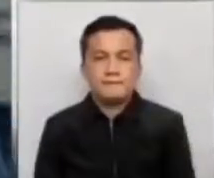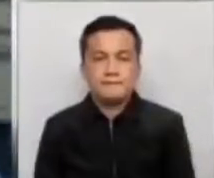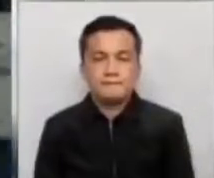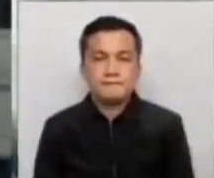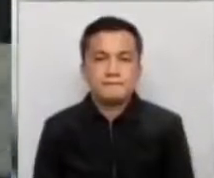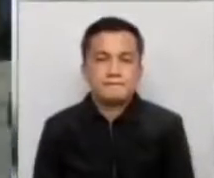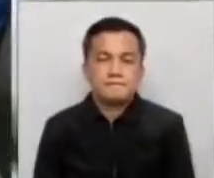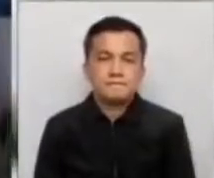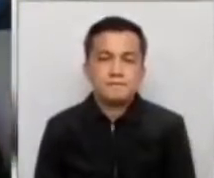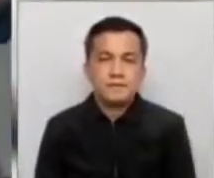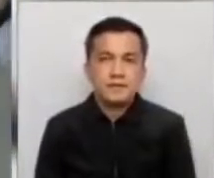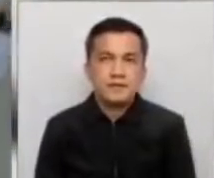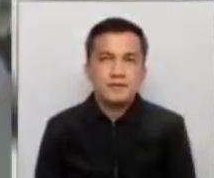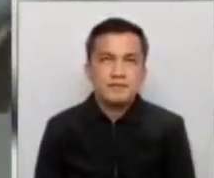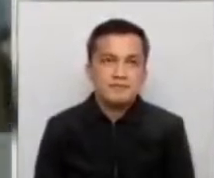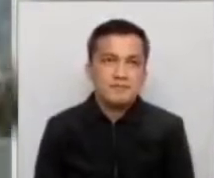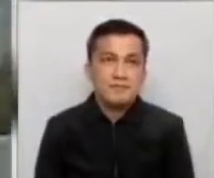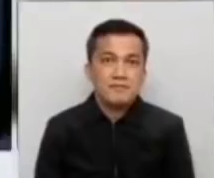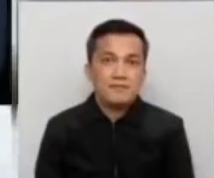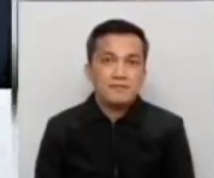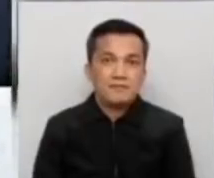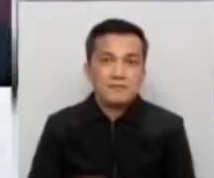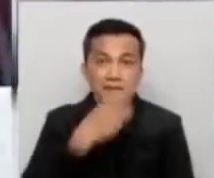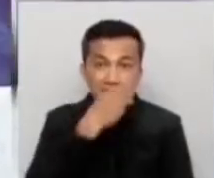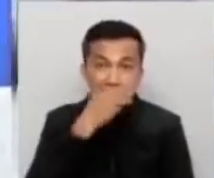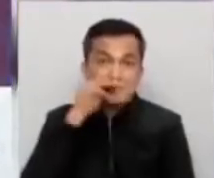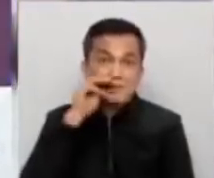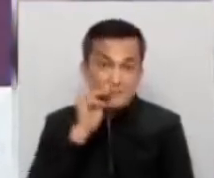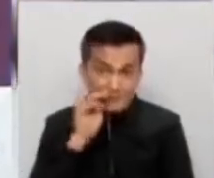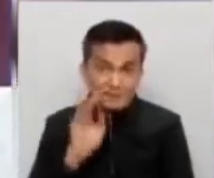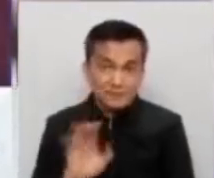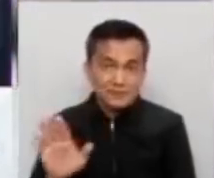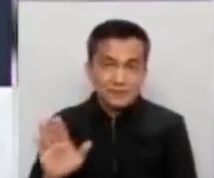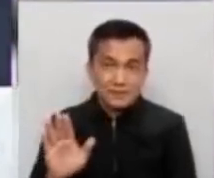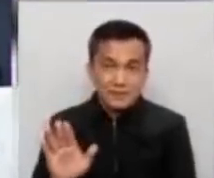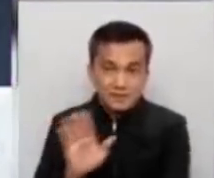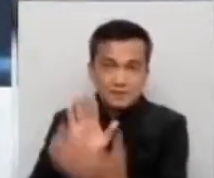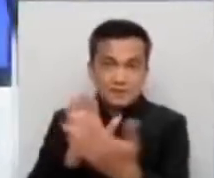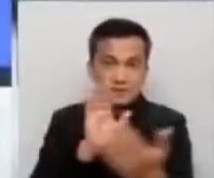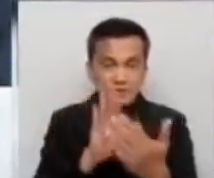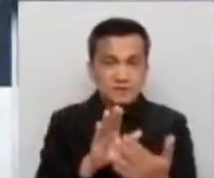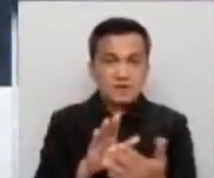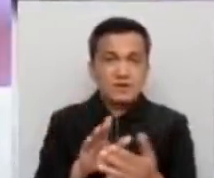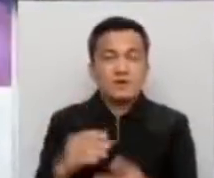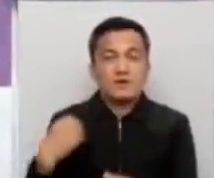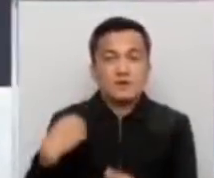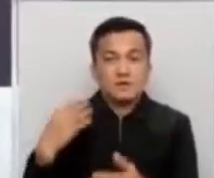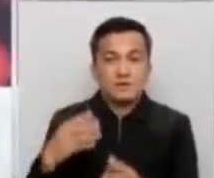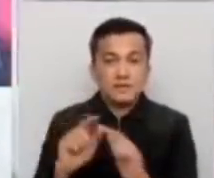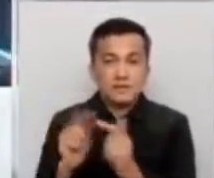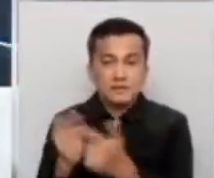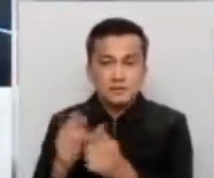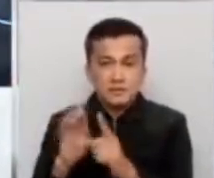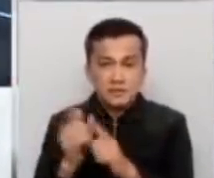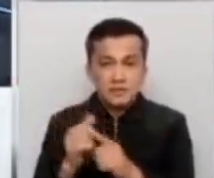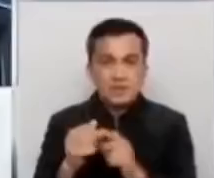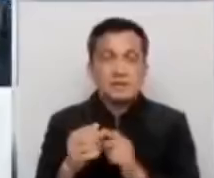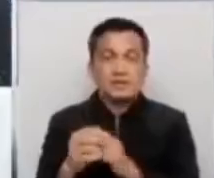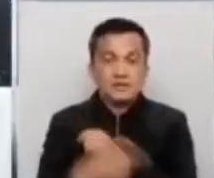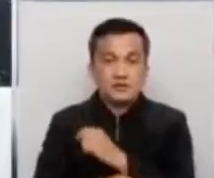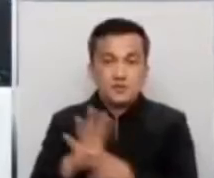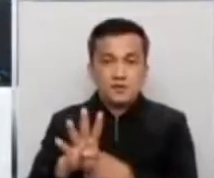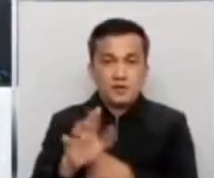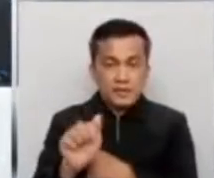Manny Pacquiao. Sa kanyang pagharap sa mga opisyal ng Liga ng mga Barangay ng Regions 4A at 4B sa SMX Convention Center sa